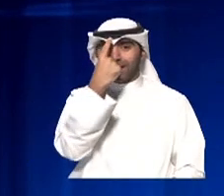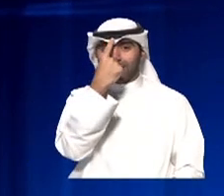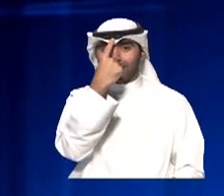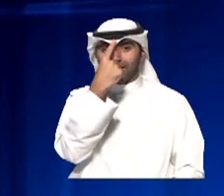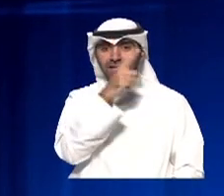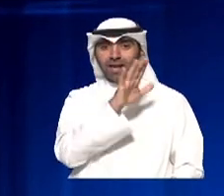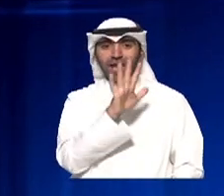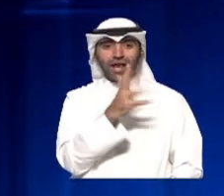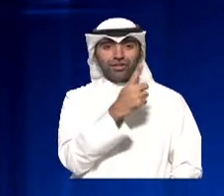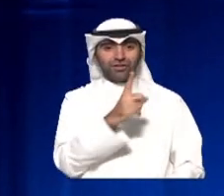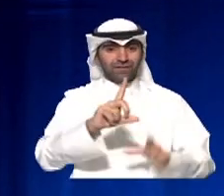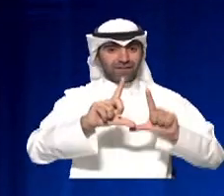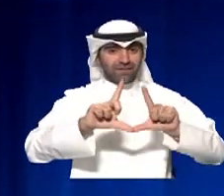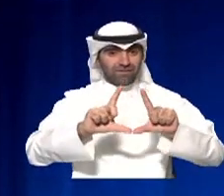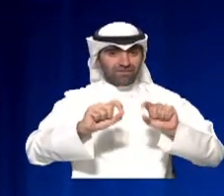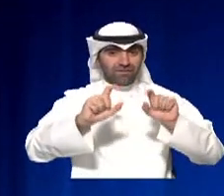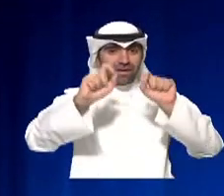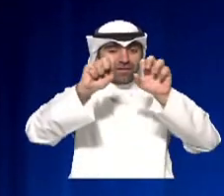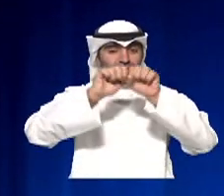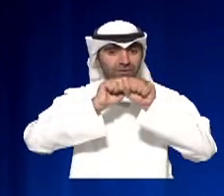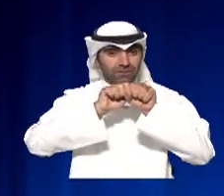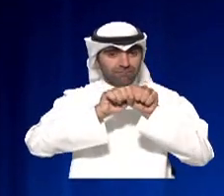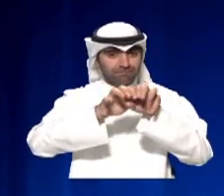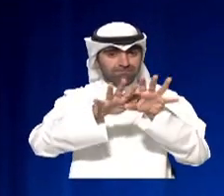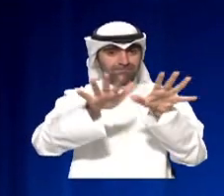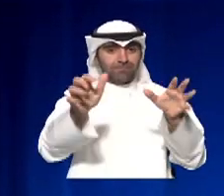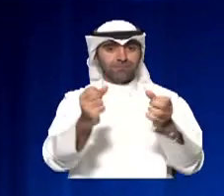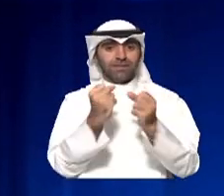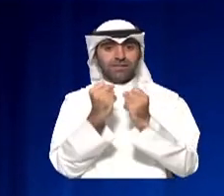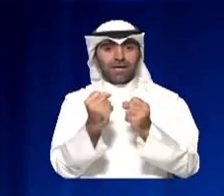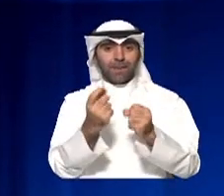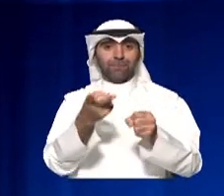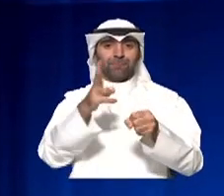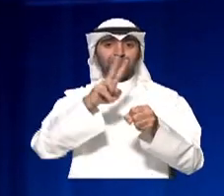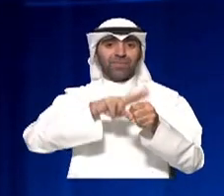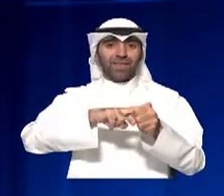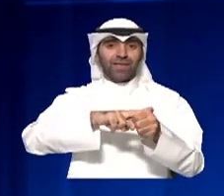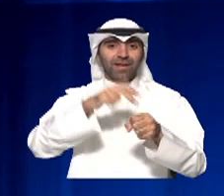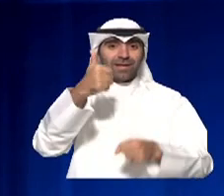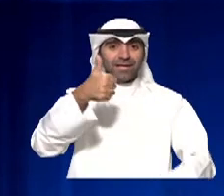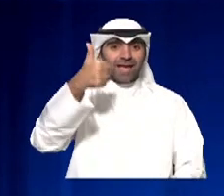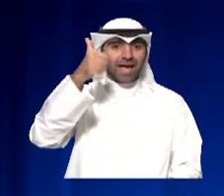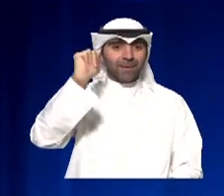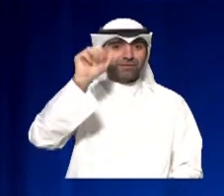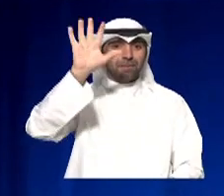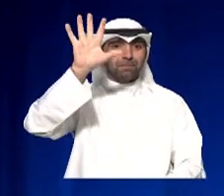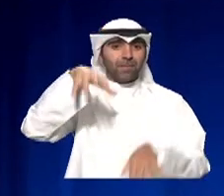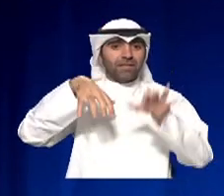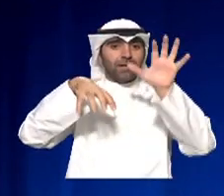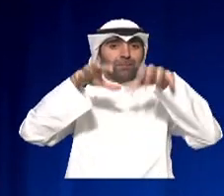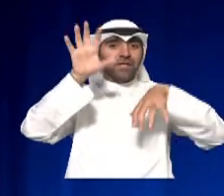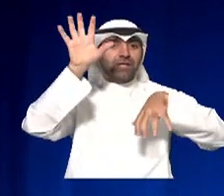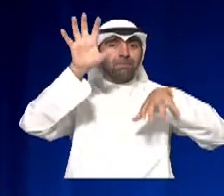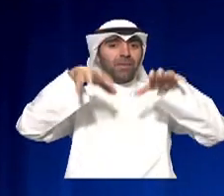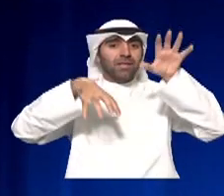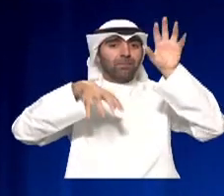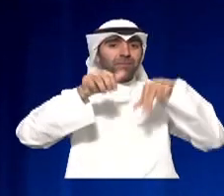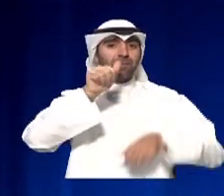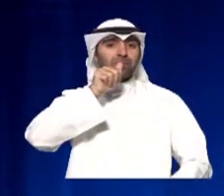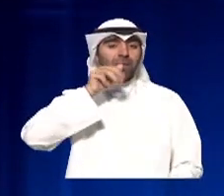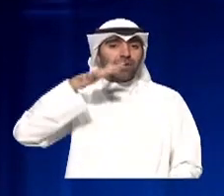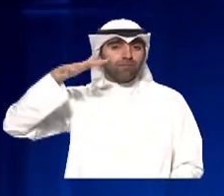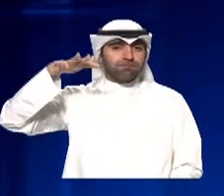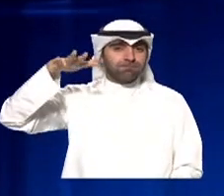كوفيد-19 وانتشار النسخة المتحورة من الوباء واستمرار تقديم المساعدات ودعم جهود الهند في مكافحة